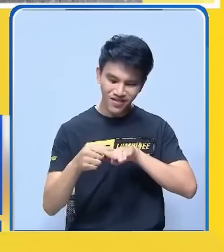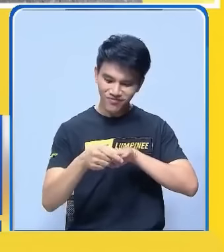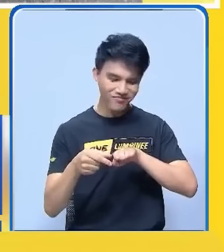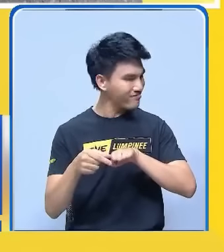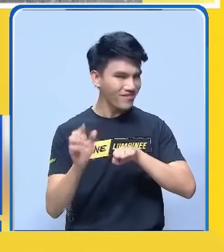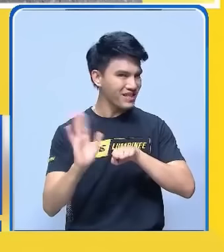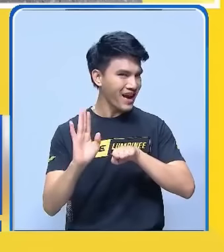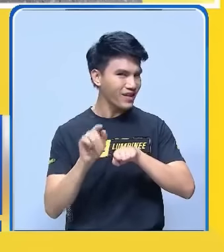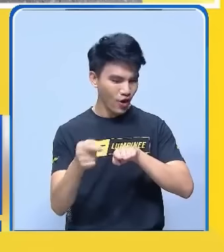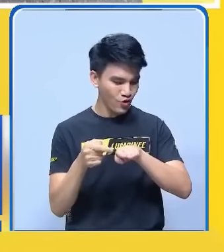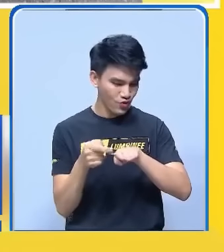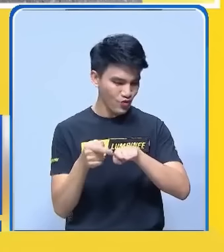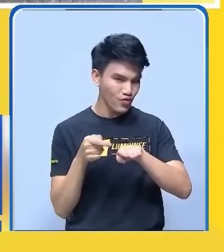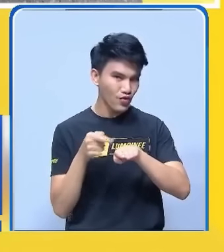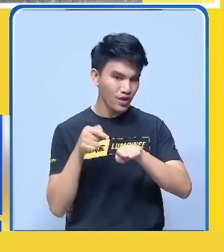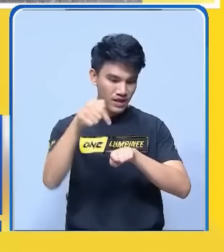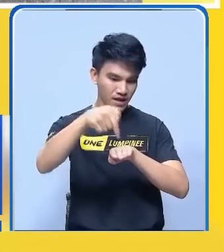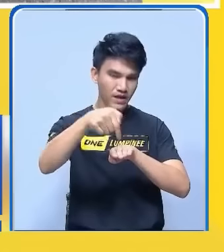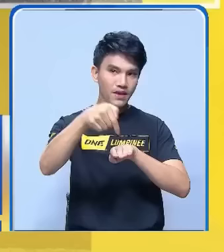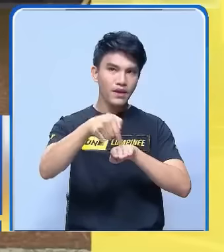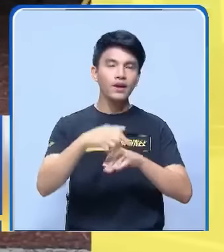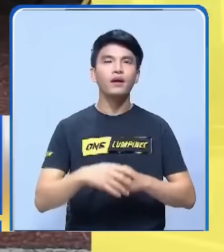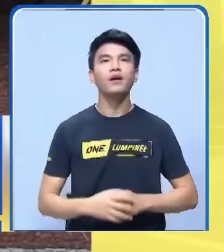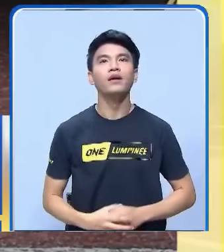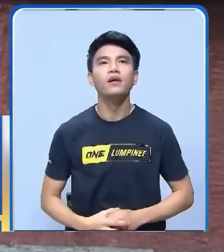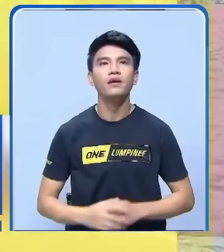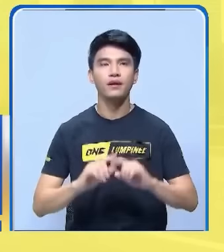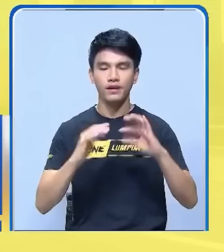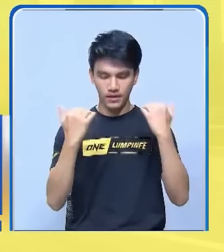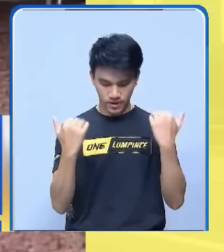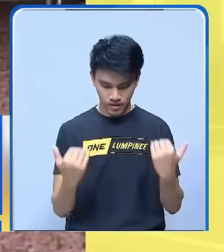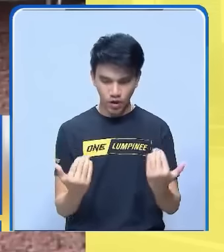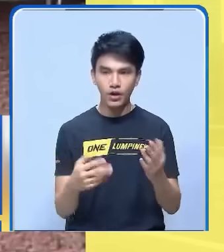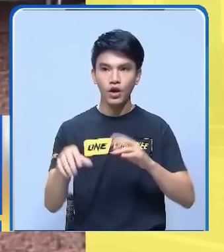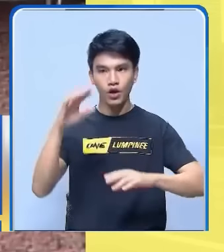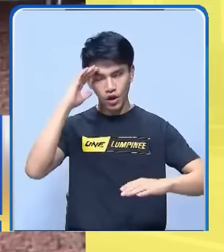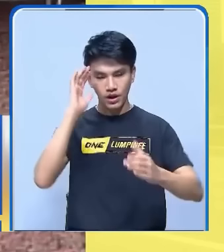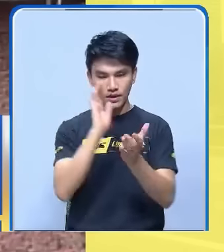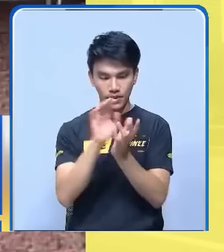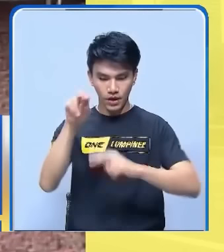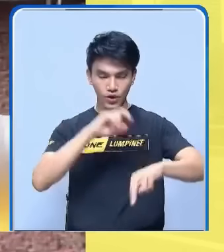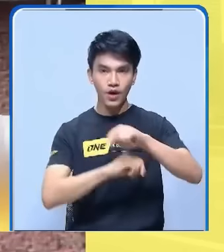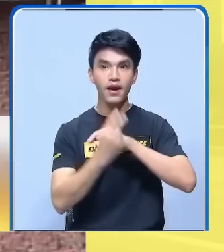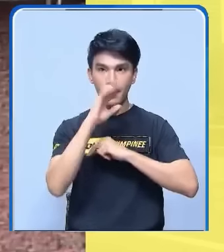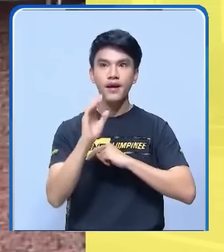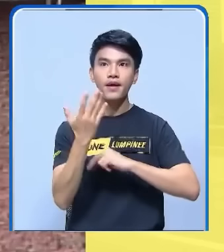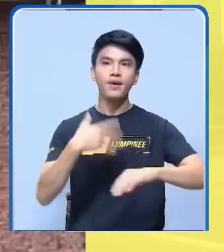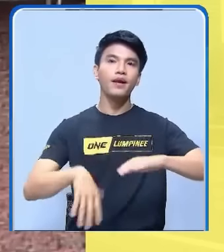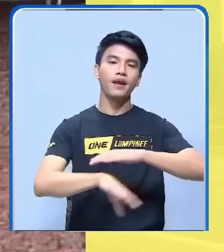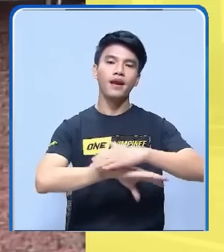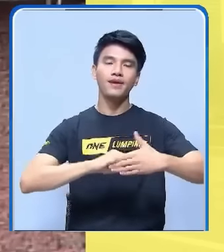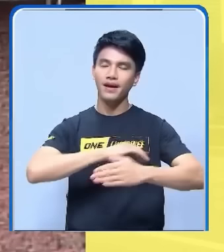านข้างถูกไหมคะ นี่คือด้านหน้า ใน ตรงนี้นะครับแต่ก็ตามต้องรอให้ตำรวจตรวจสอบภาพจากกล้องวงจรปิดหลักฐานต่